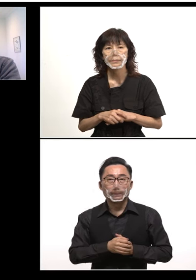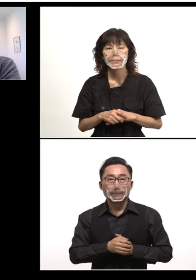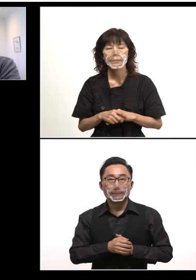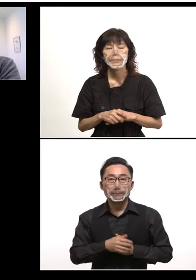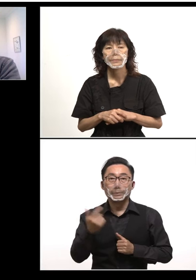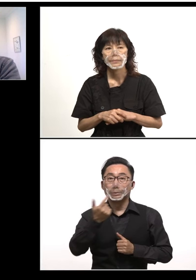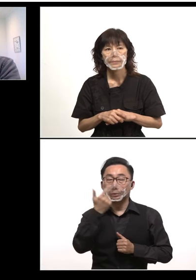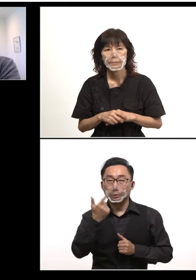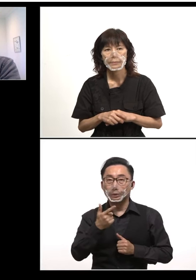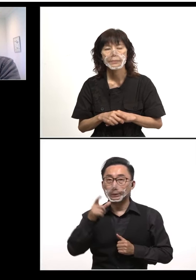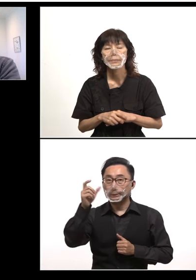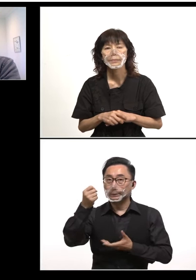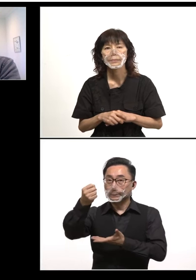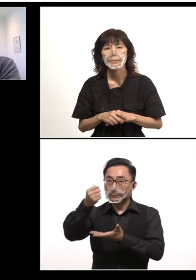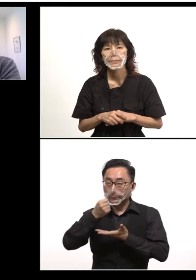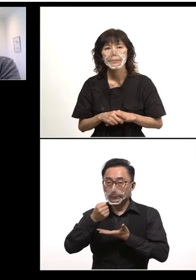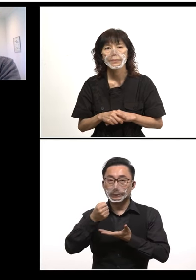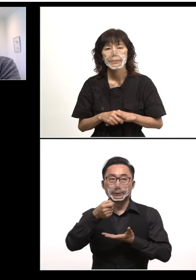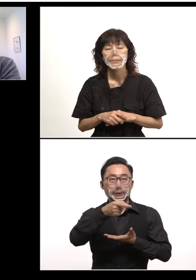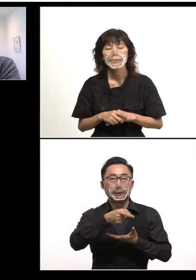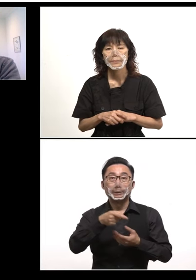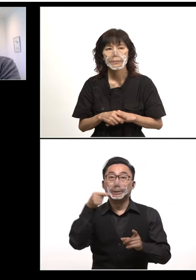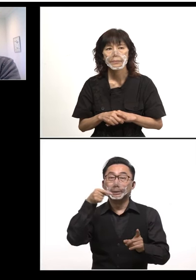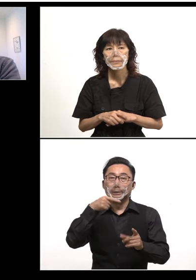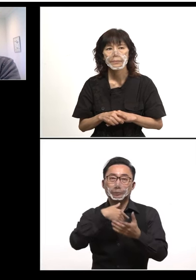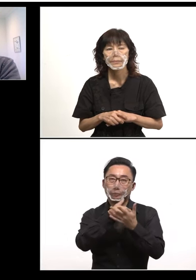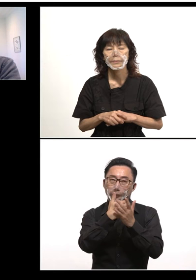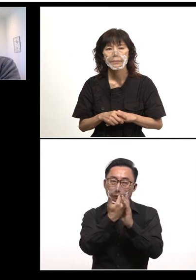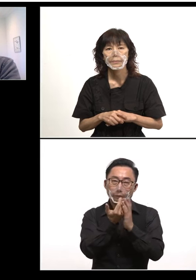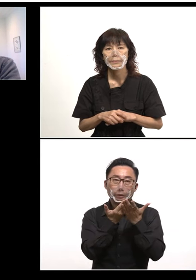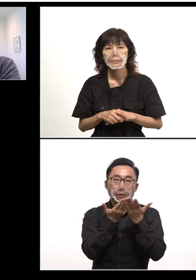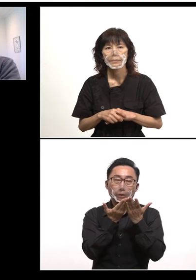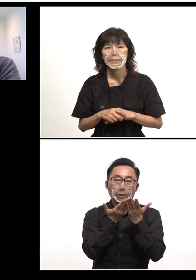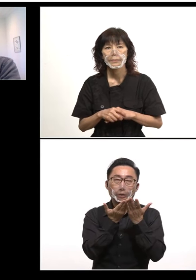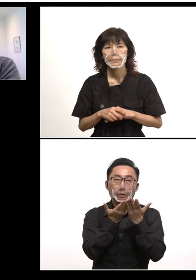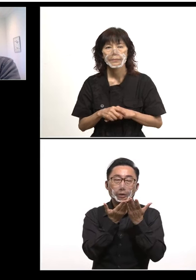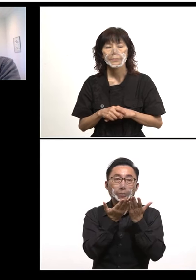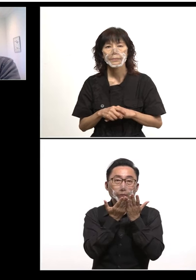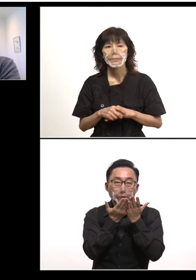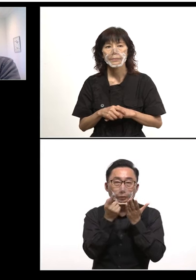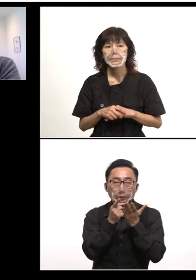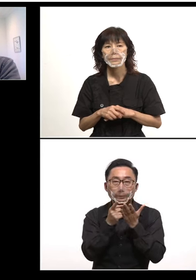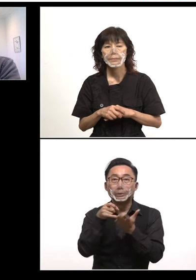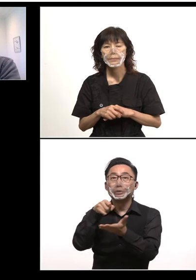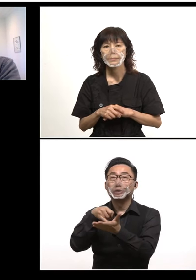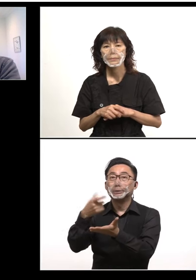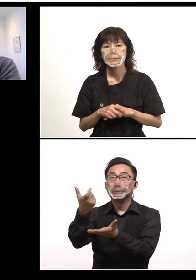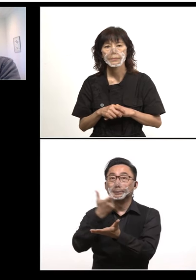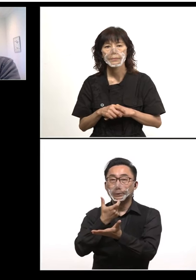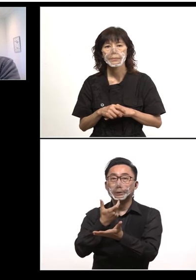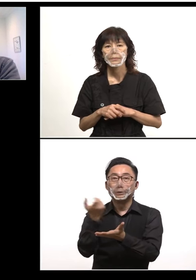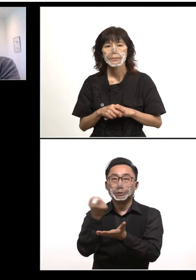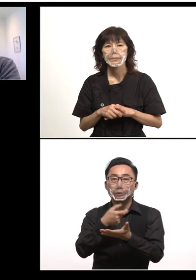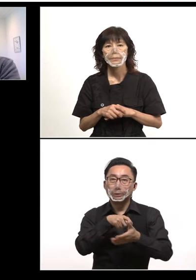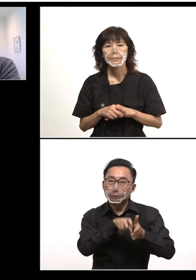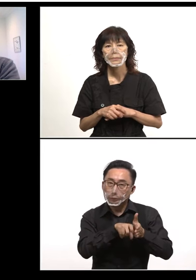funding 去贊助啦，有全方位學習嘅津貼啦，咁其實每間學校加埋因為疫情啦，咁我哋累積咗都有唔少嘅錢